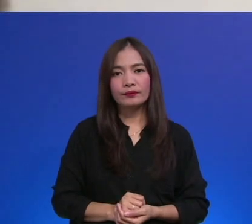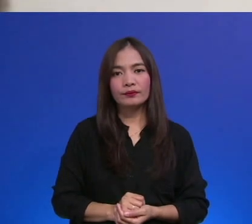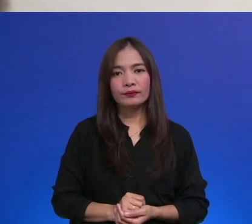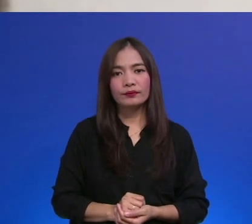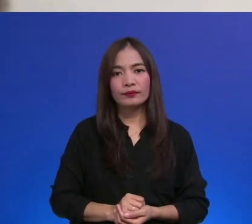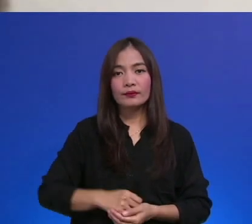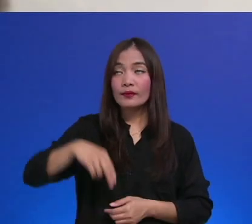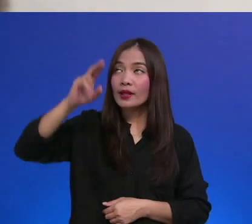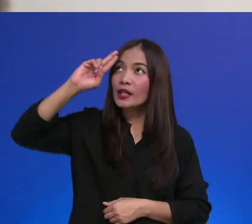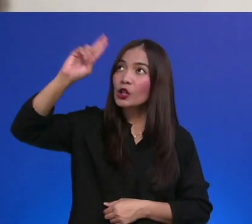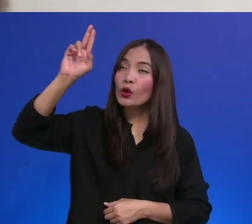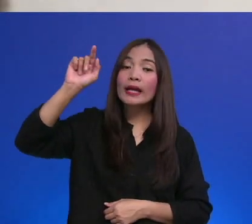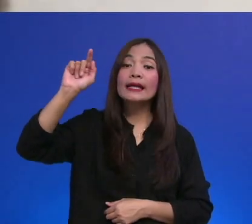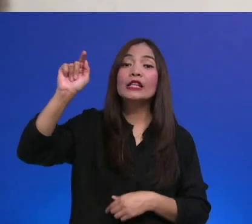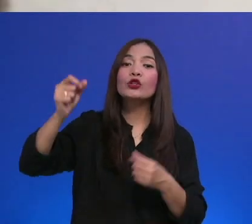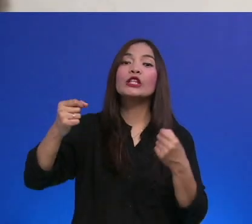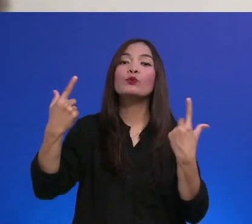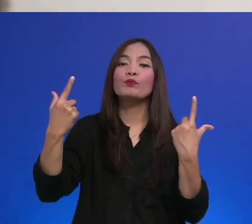Tuhan yang hidup